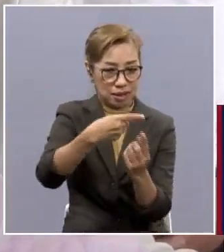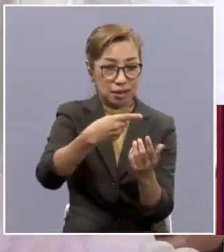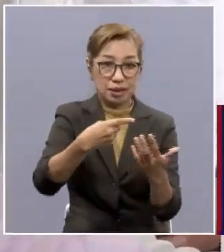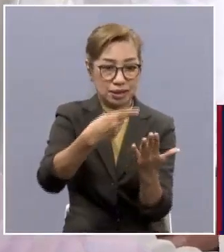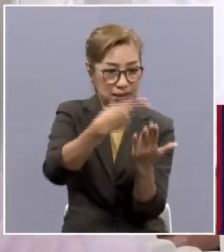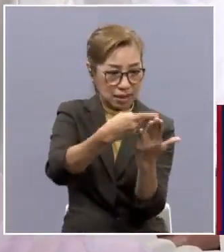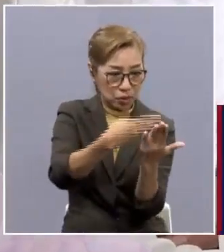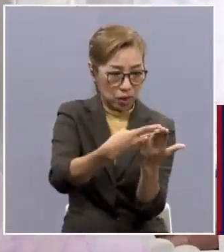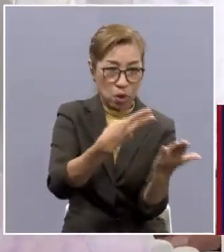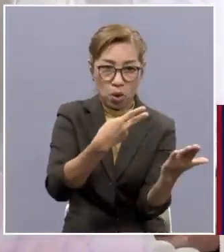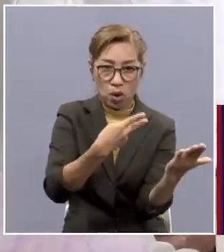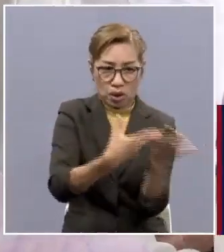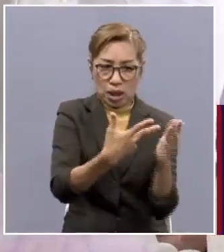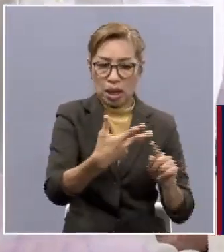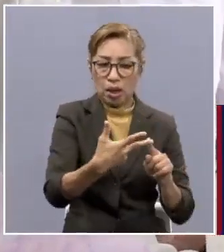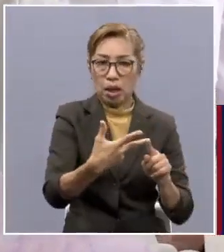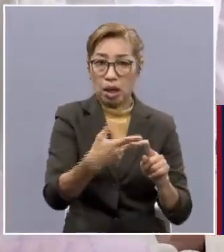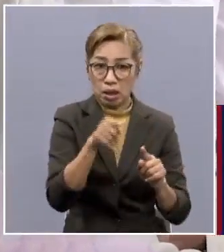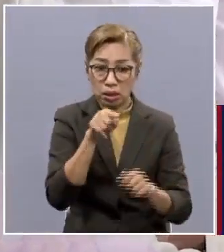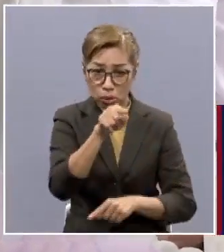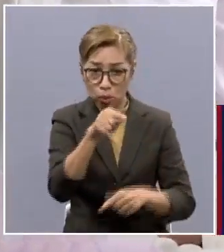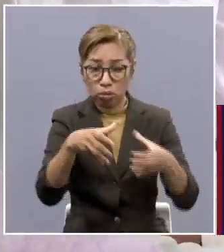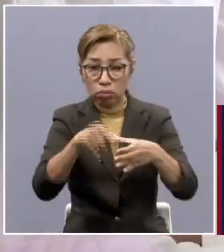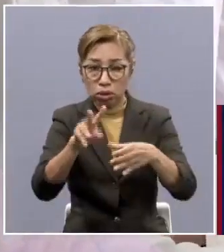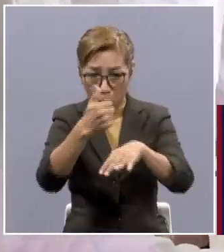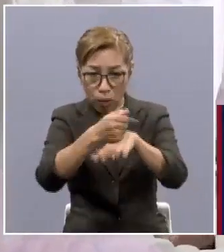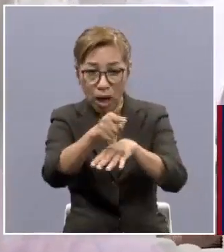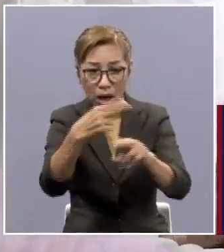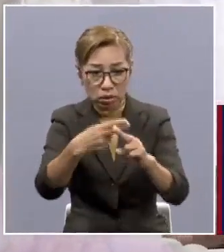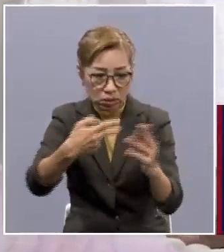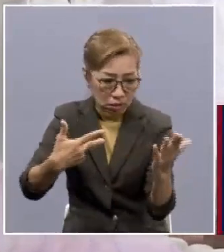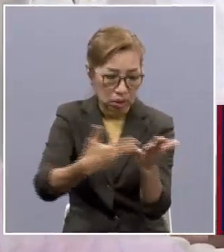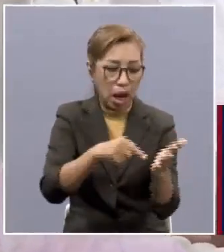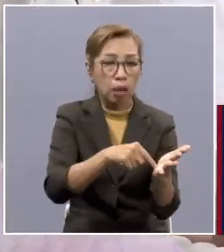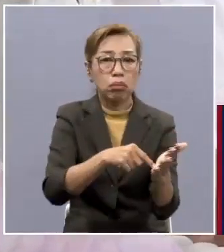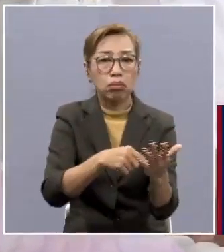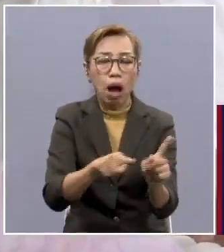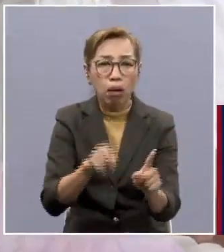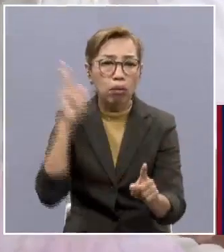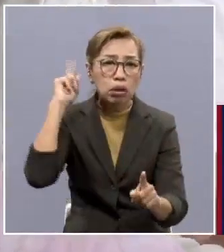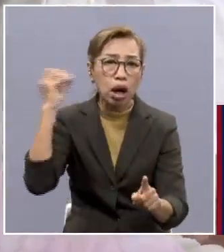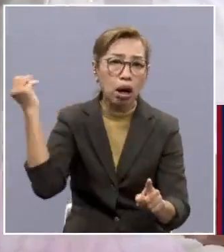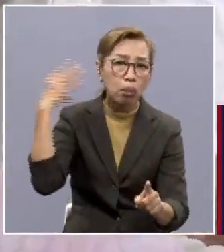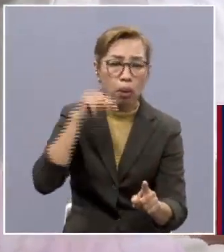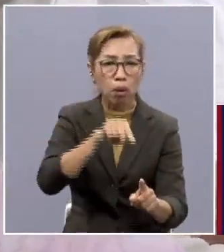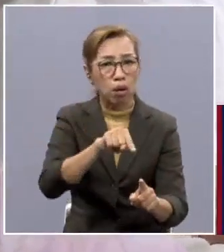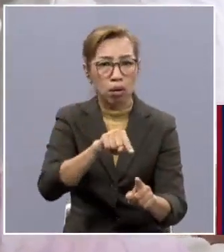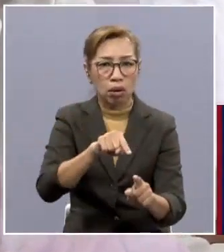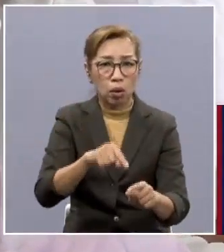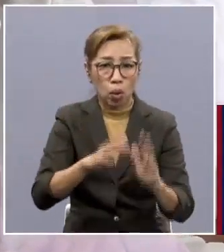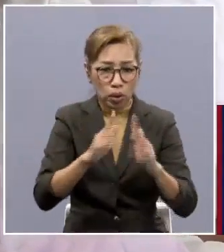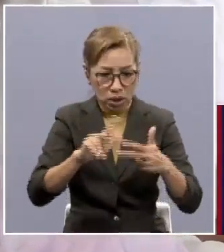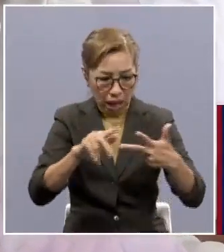า1ในนั้นเนี่ยคนที่3จะเป็นชื่อของหมอชนน่านหัวหน้าพรรคด้วยนี่แล้วกลายเป็นว่ามีการปล่อยออกมาว่าเป็นสอเสืออีกคนนึงอ่ะแล้วทั้ง